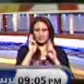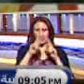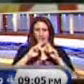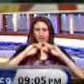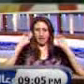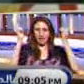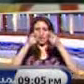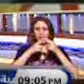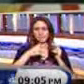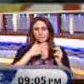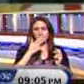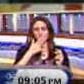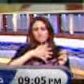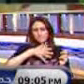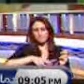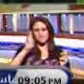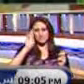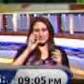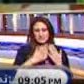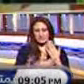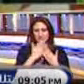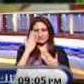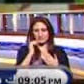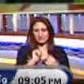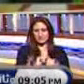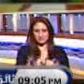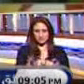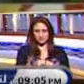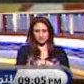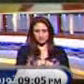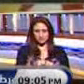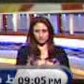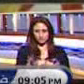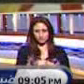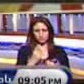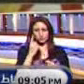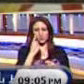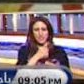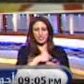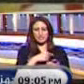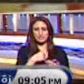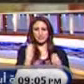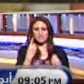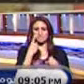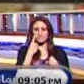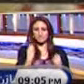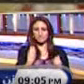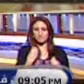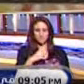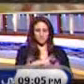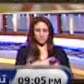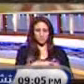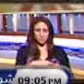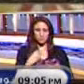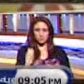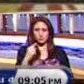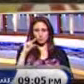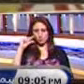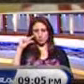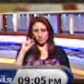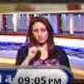بابا لهم خلال سويعات قليلة، وإحنا في انتظار نعرف اسم البابا الجديد اللي هنقول اسمه أول ما